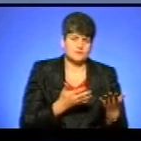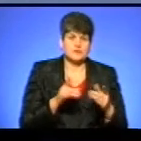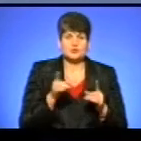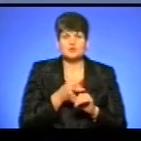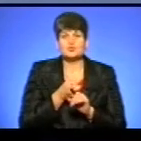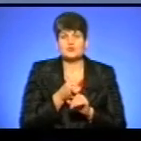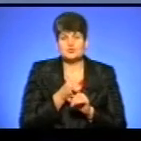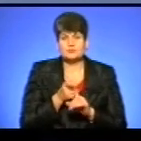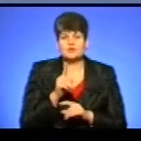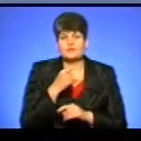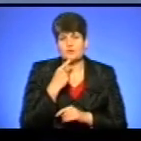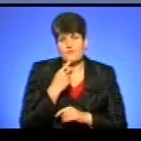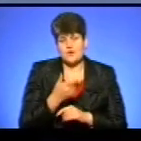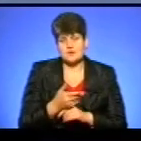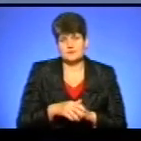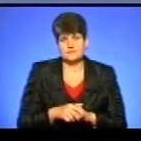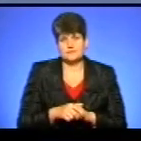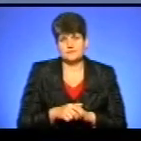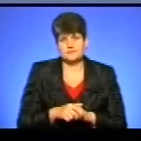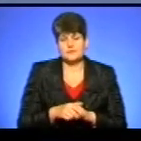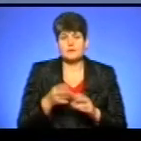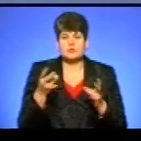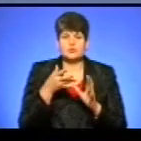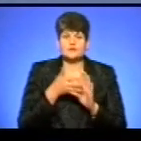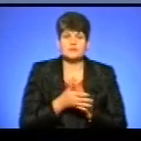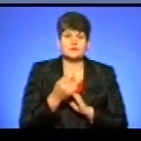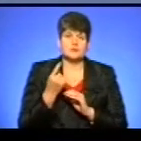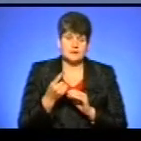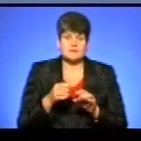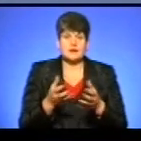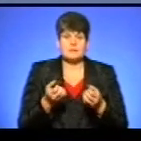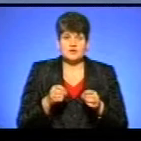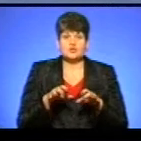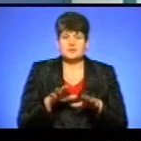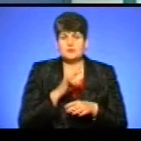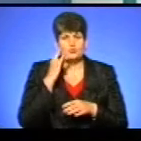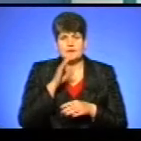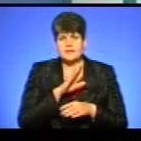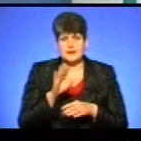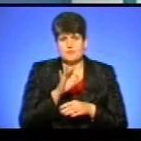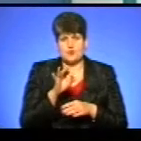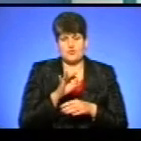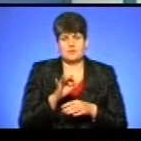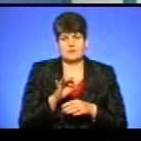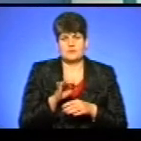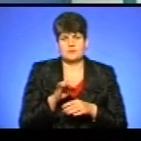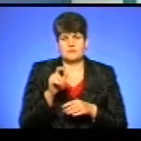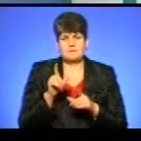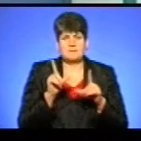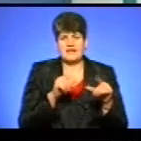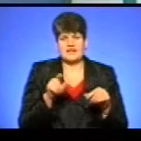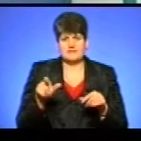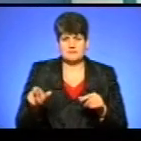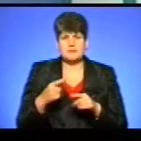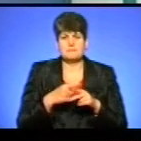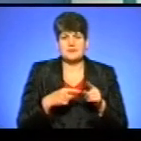Стосовно того, що про що ви говорите, потрібно розуміти наступне. Приймаючи це рішення, ми думали не про перевізників, про те, щоб реально існував громадський транспорт. Півроку